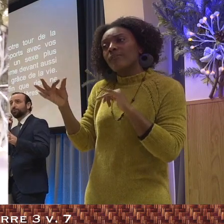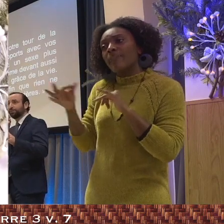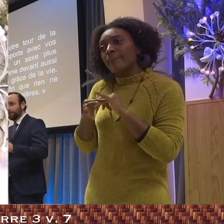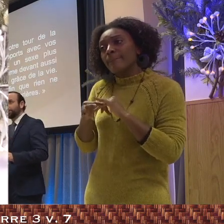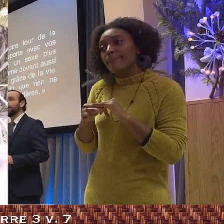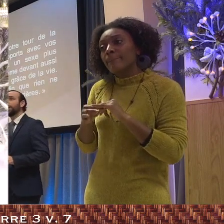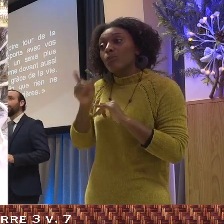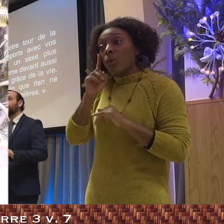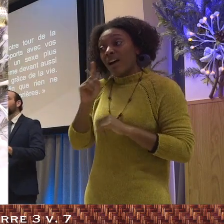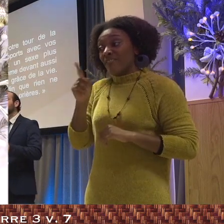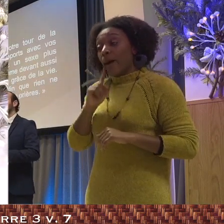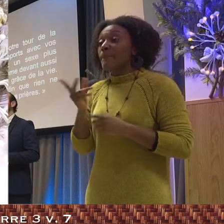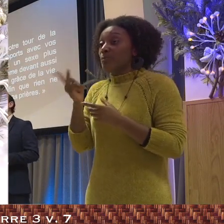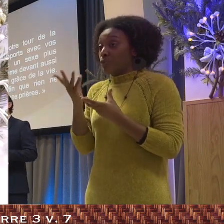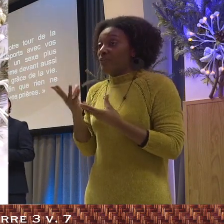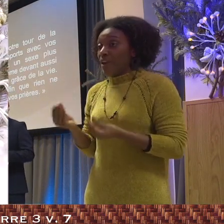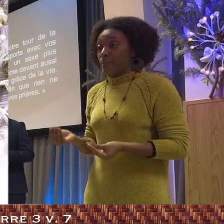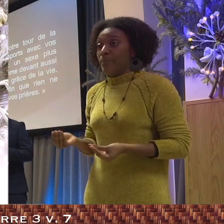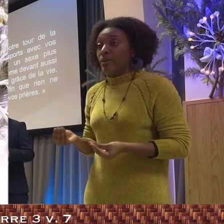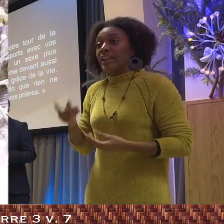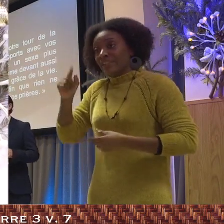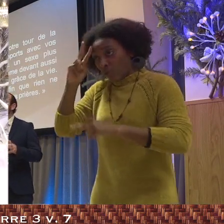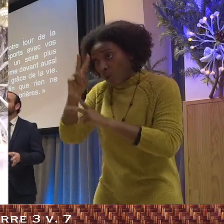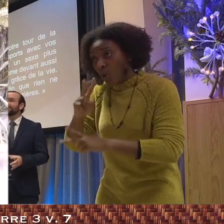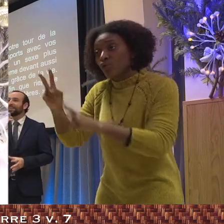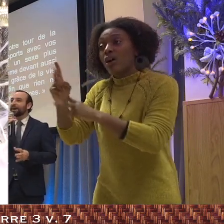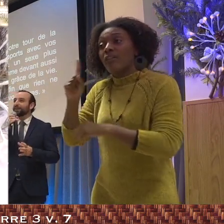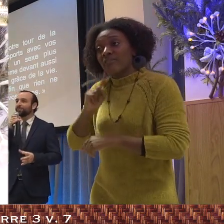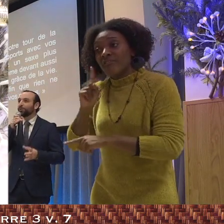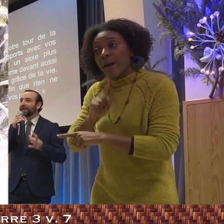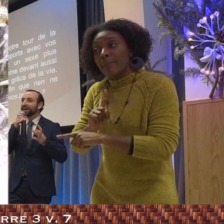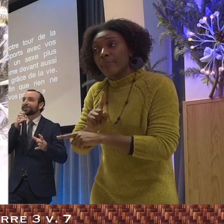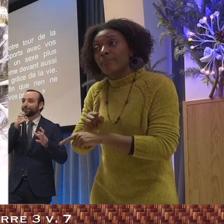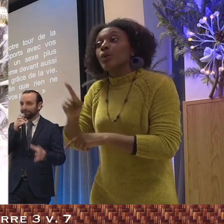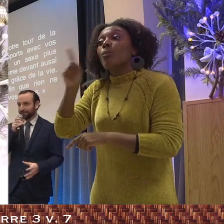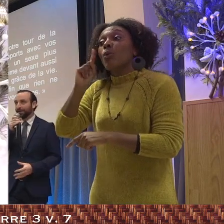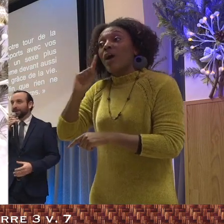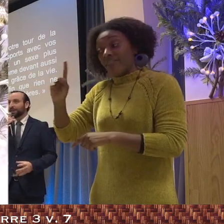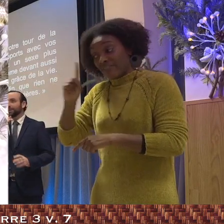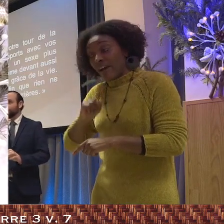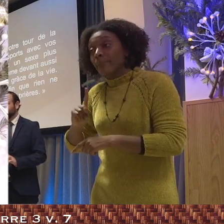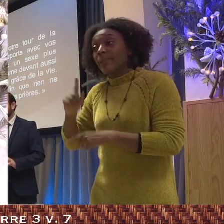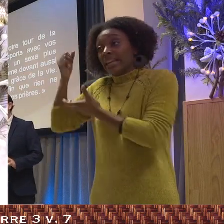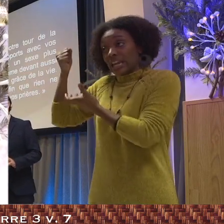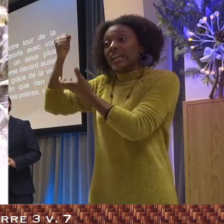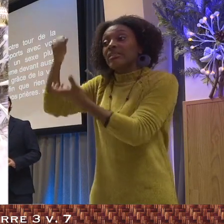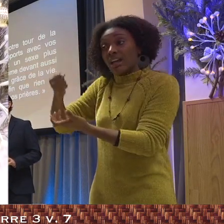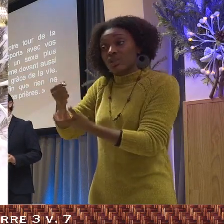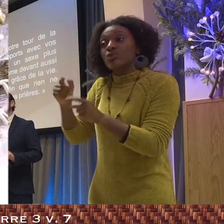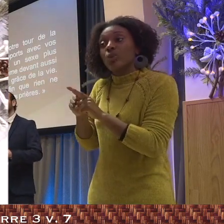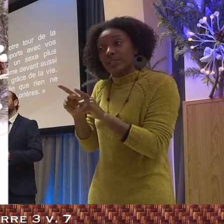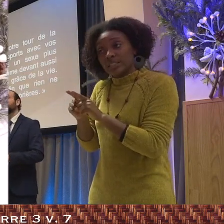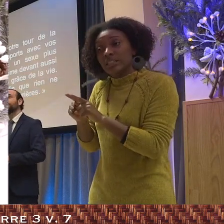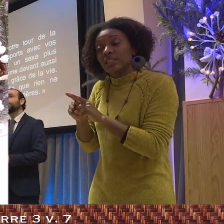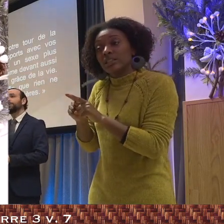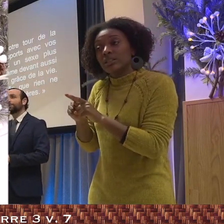sexe plus faible, honorez-les comme devant aussi hériter avec vous de la grâce de la vie. Qu'il en soit ainsi, afin